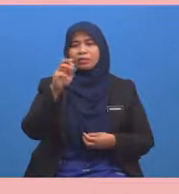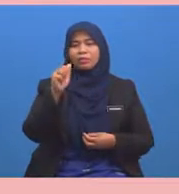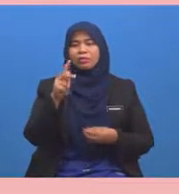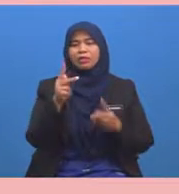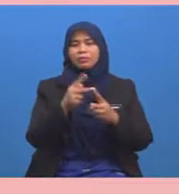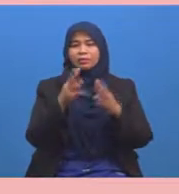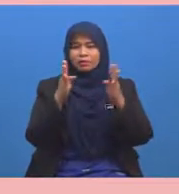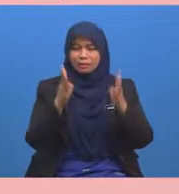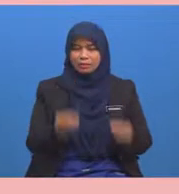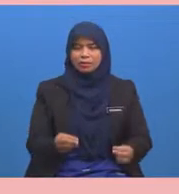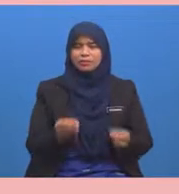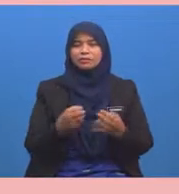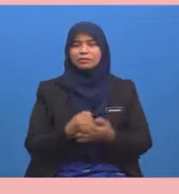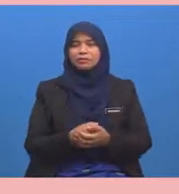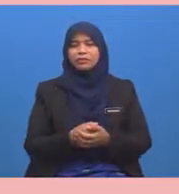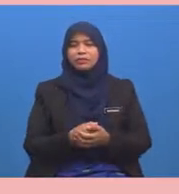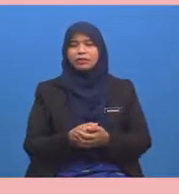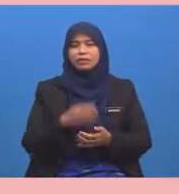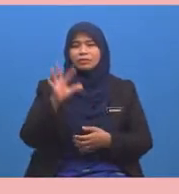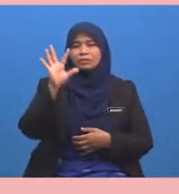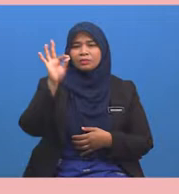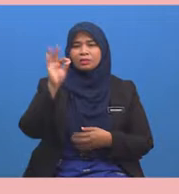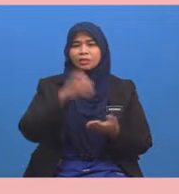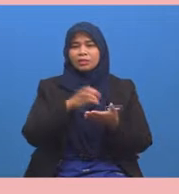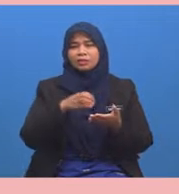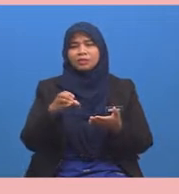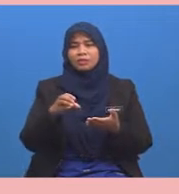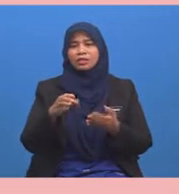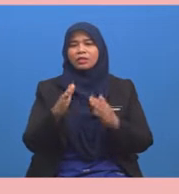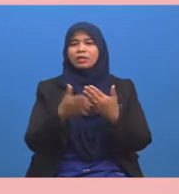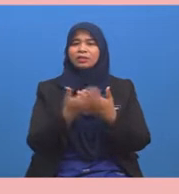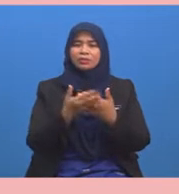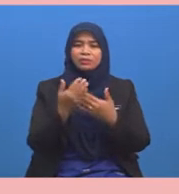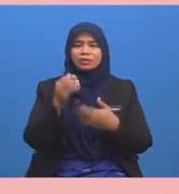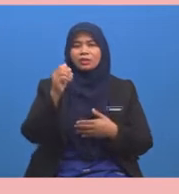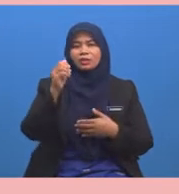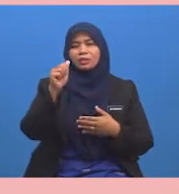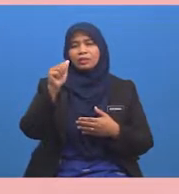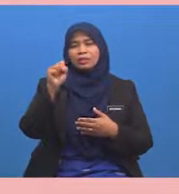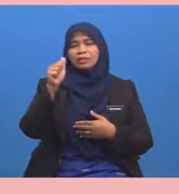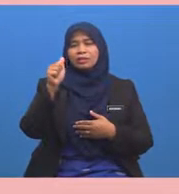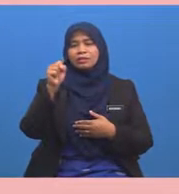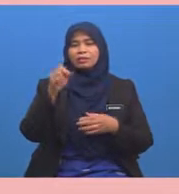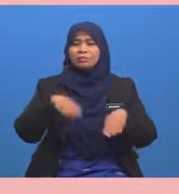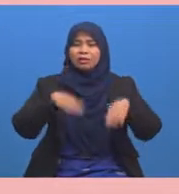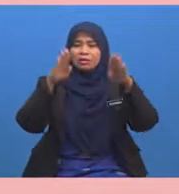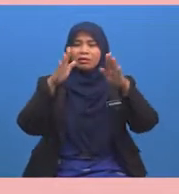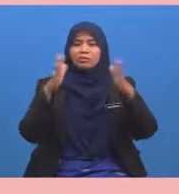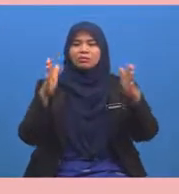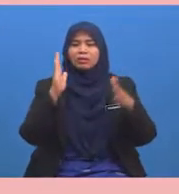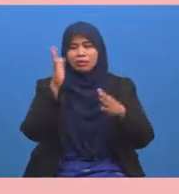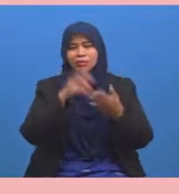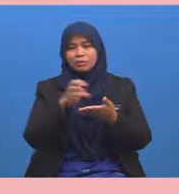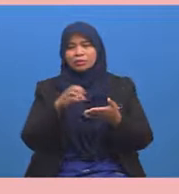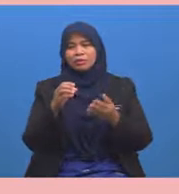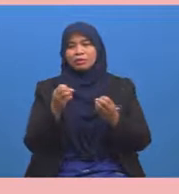penduduk. Kesembilan, kerosakan infrastruktur asas. Banjir besar akan memusnahkan pelbagai